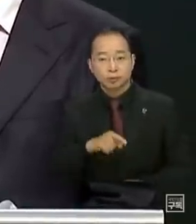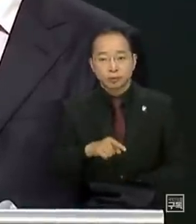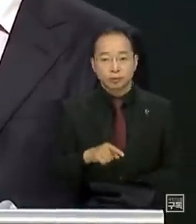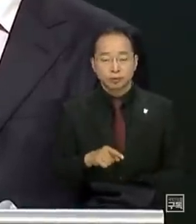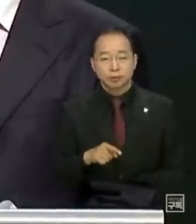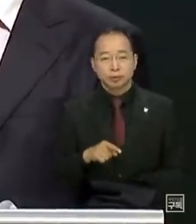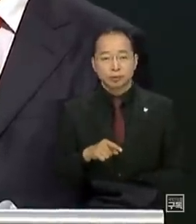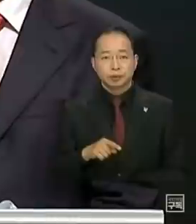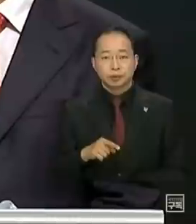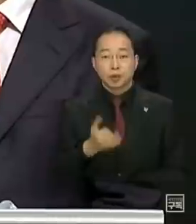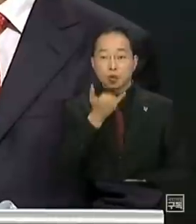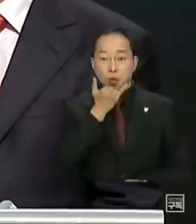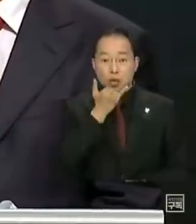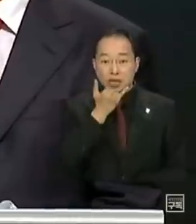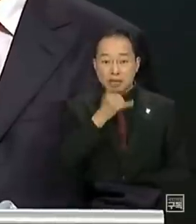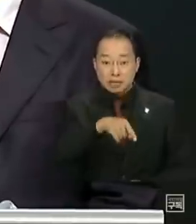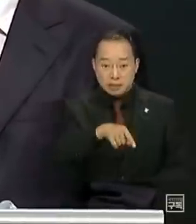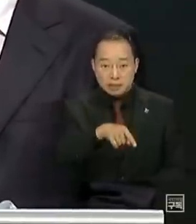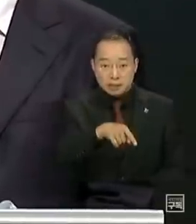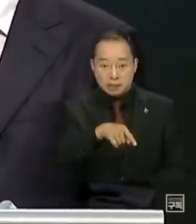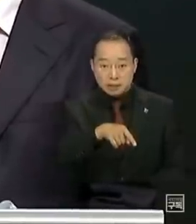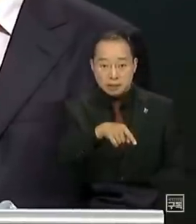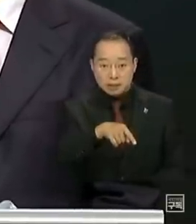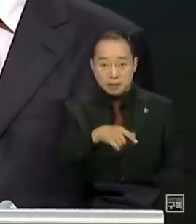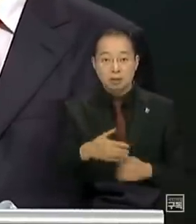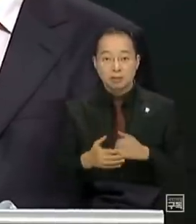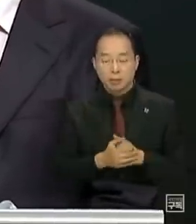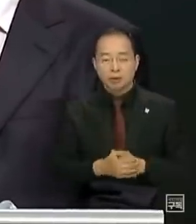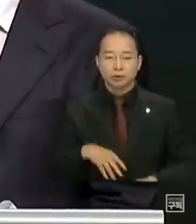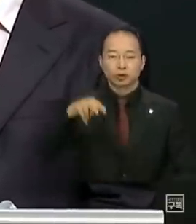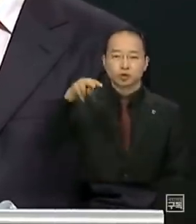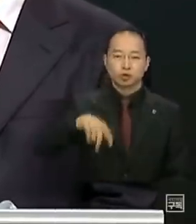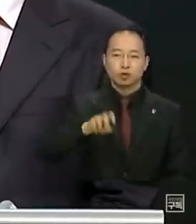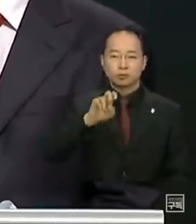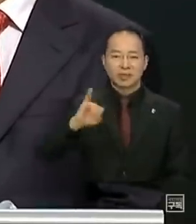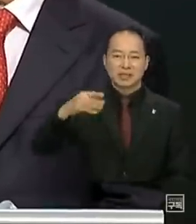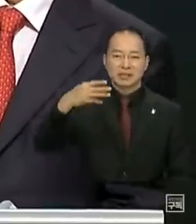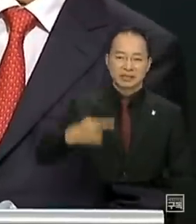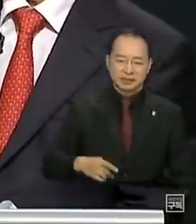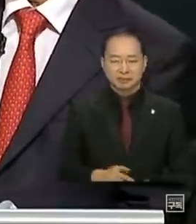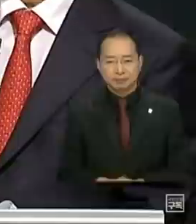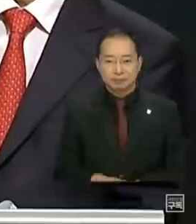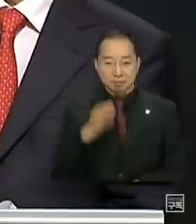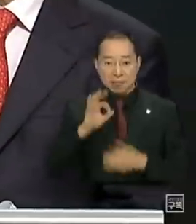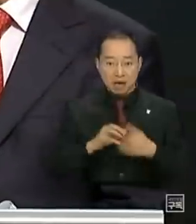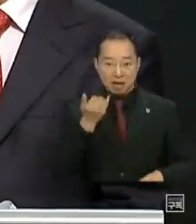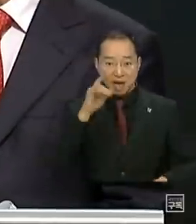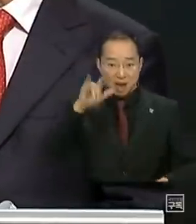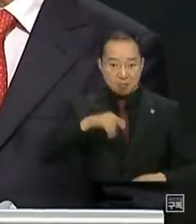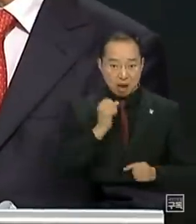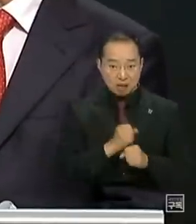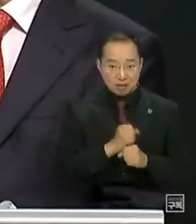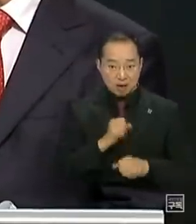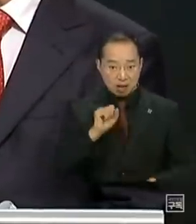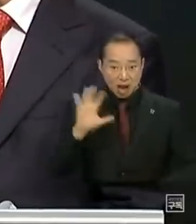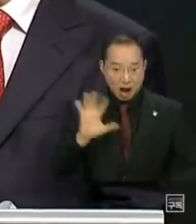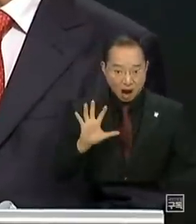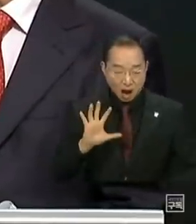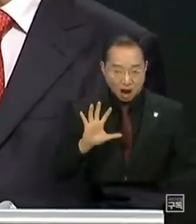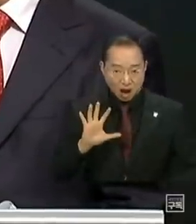배치했거든요. 만약 안 해주면 자기도 핵개발을 한다고 그렇게 했습니다. 그리고 드골